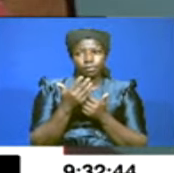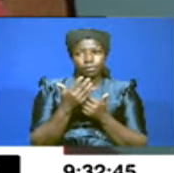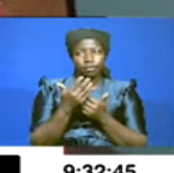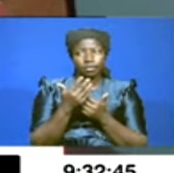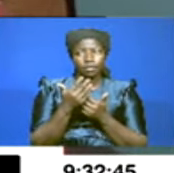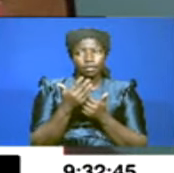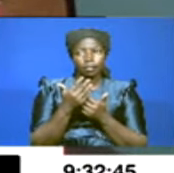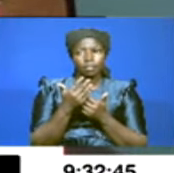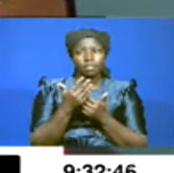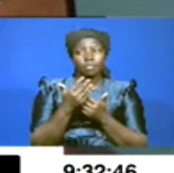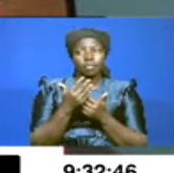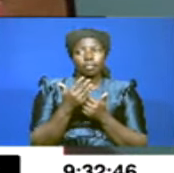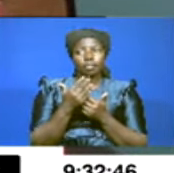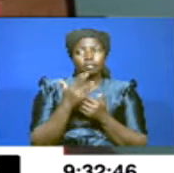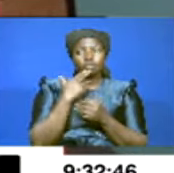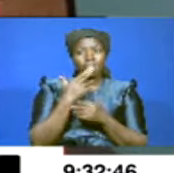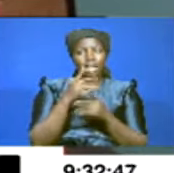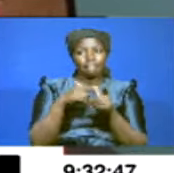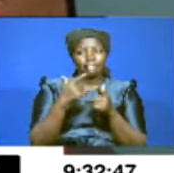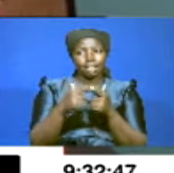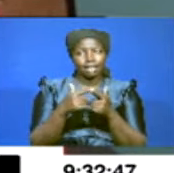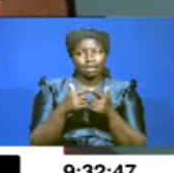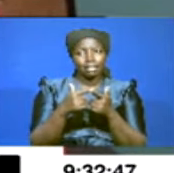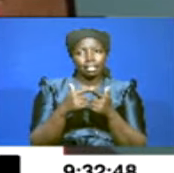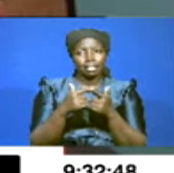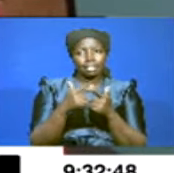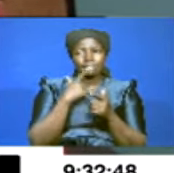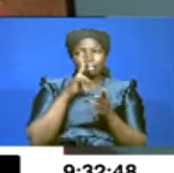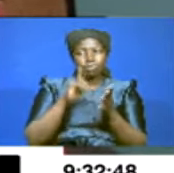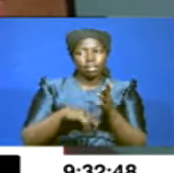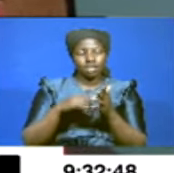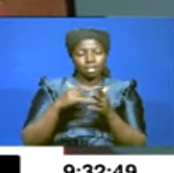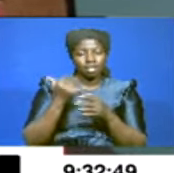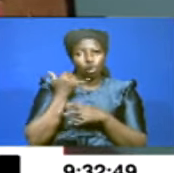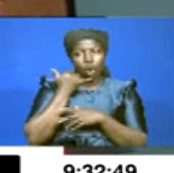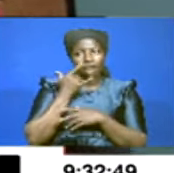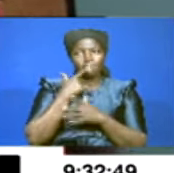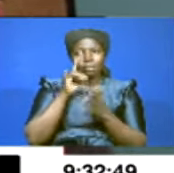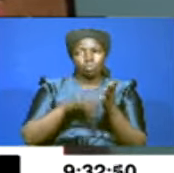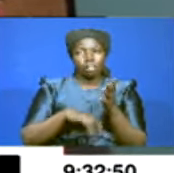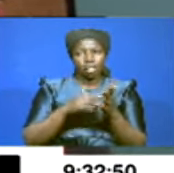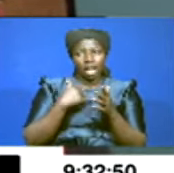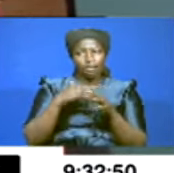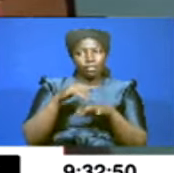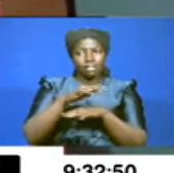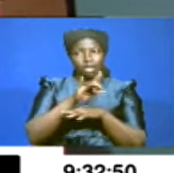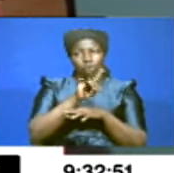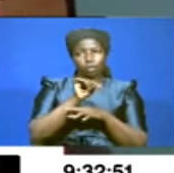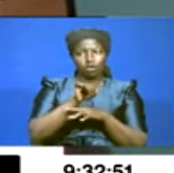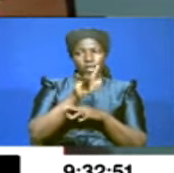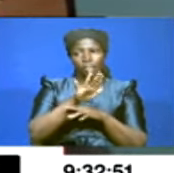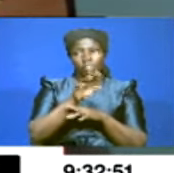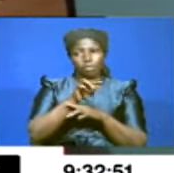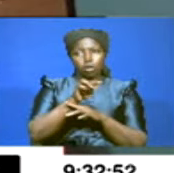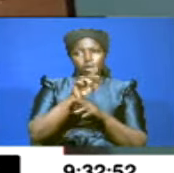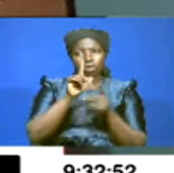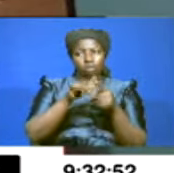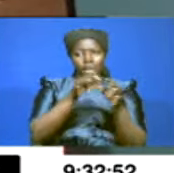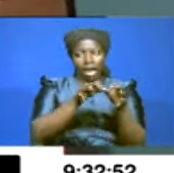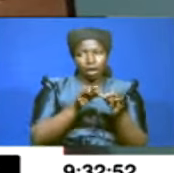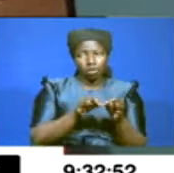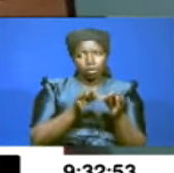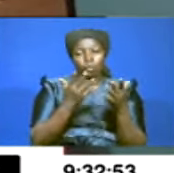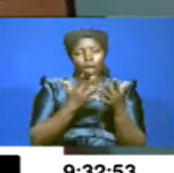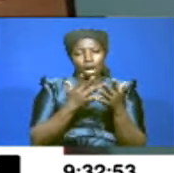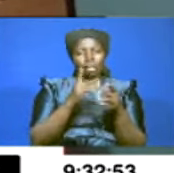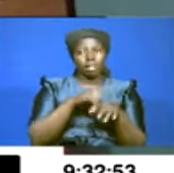akanipigia simu akaniambia ameniingiza 1.7 kwa account. Ambapo sasa tukichanganya hizi tumeona sasa safari ya kwenda India imekamilika kwa